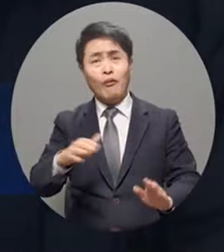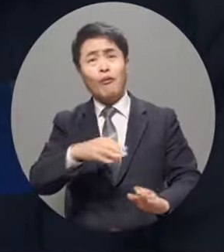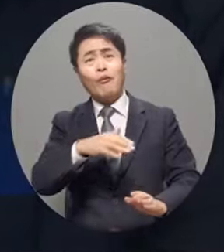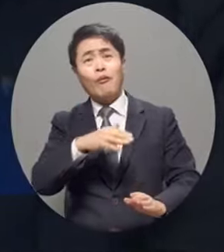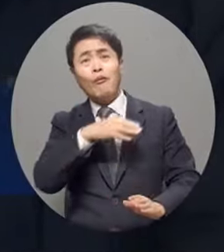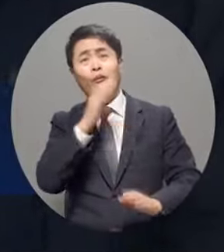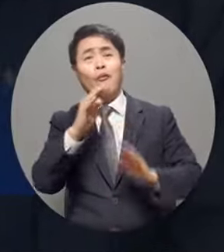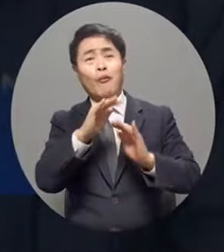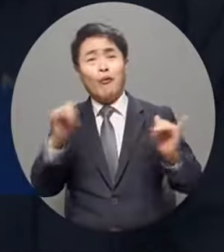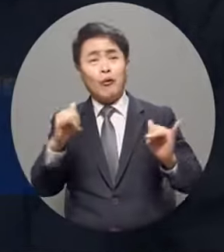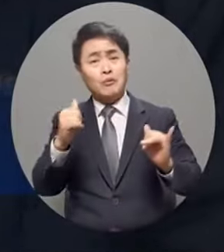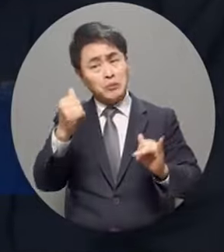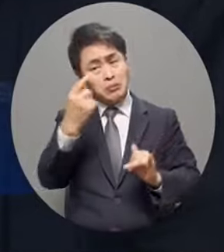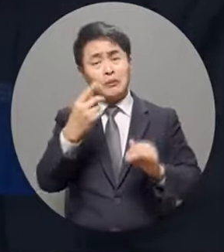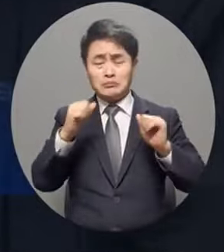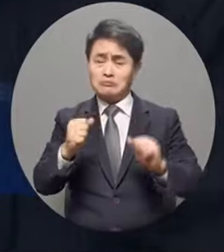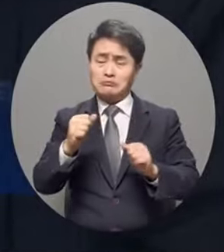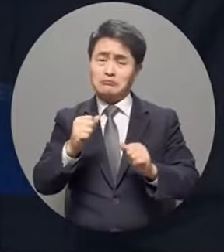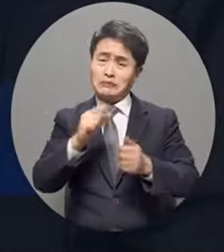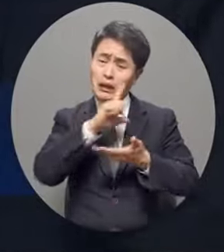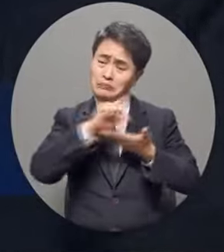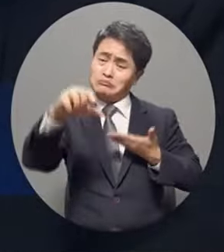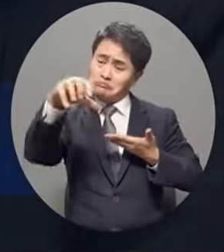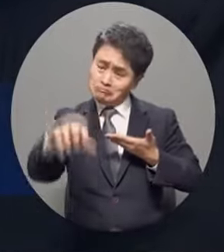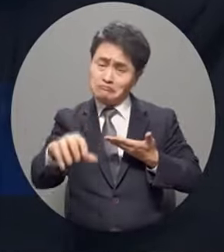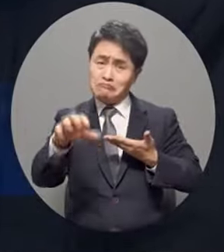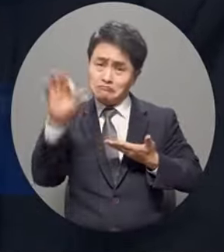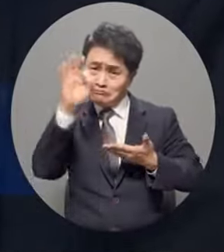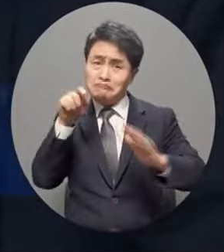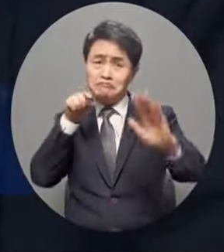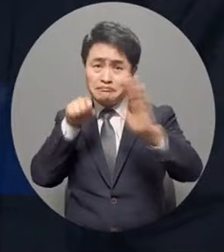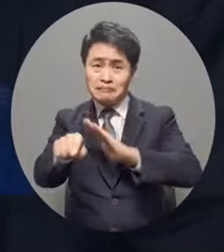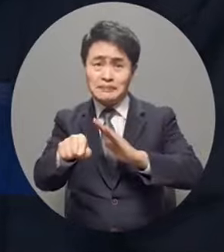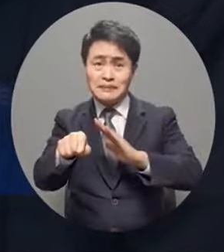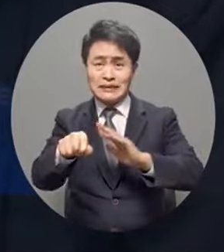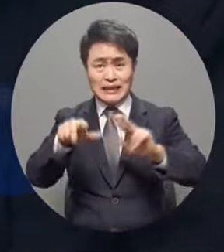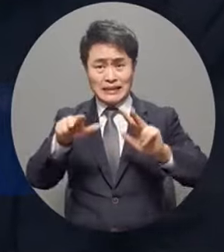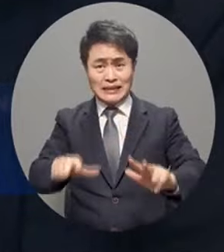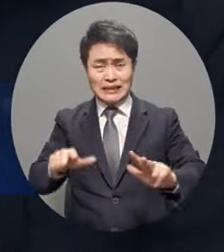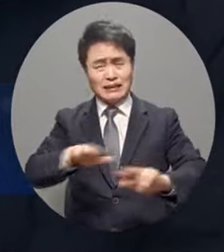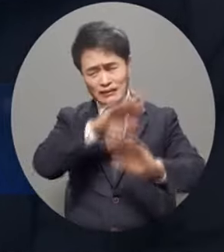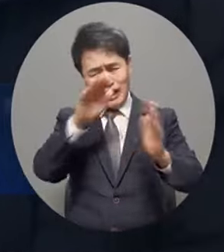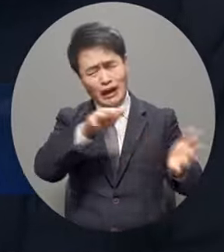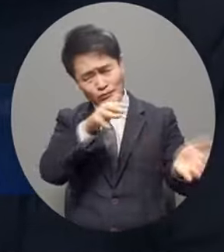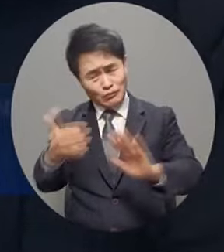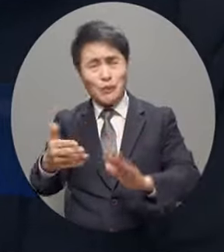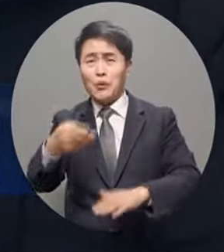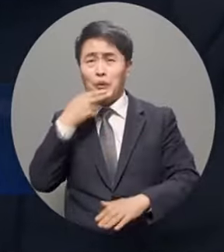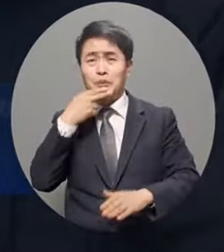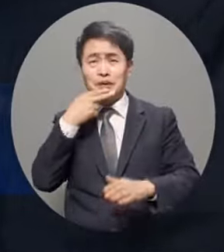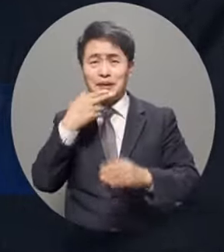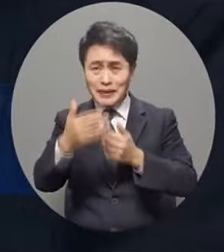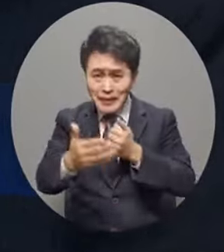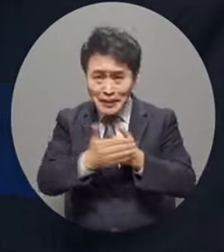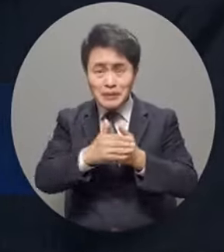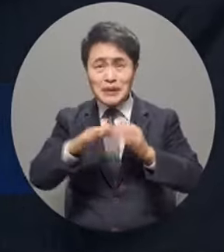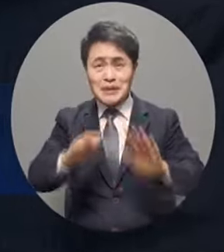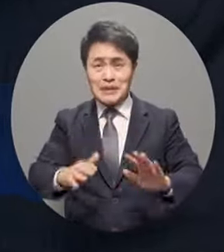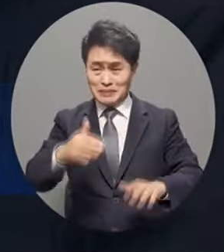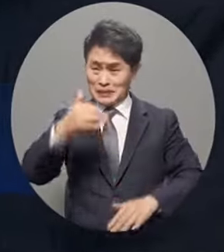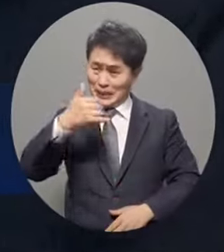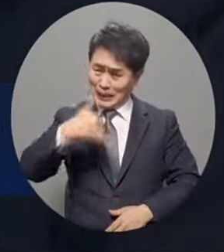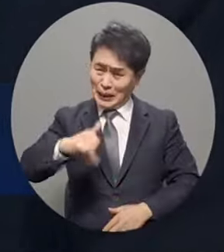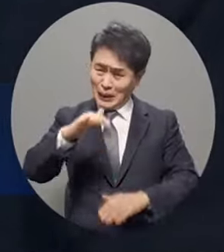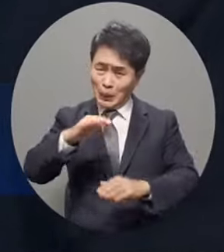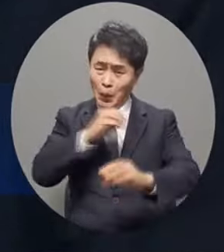계실 때는 그 시골로 이제 명절치러 가고 했었는데 이제 다 돌아가시고 안 계시니까 지금은 이제 애들이